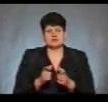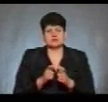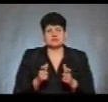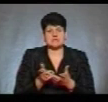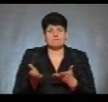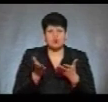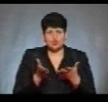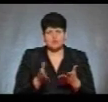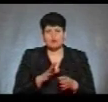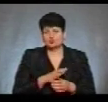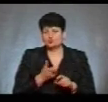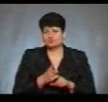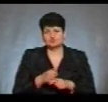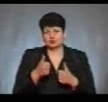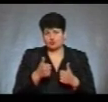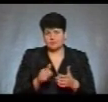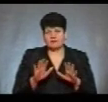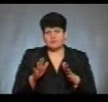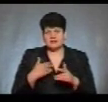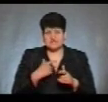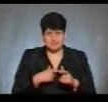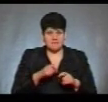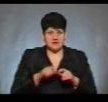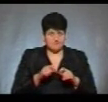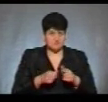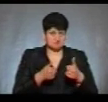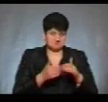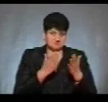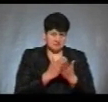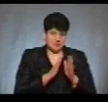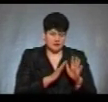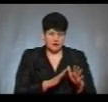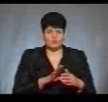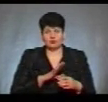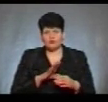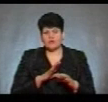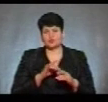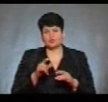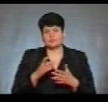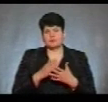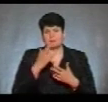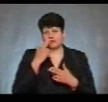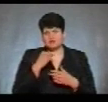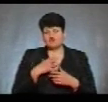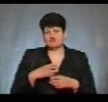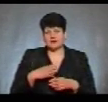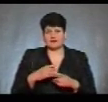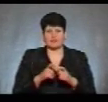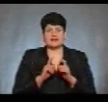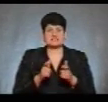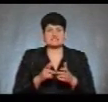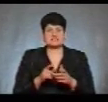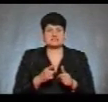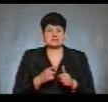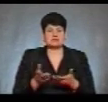але дуже добре, що от ваш випадок, ви себе перевірили, ви є, бо інколи в нас люди мають таку звичку чекати іменного запрошення. Так?